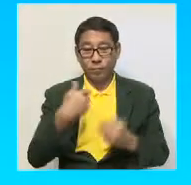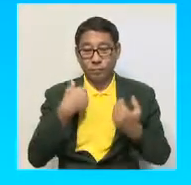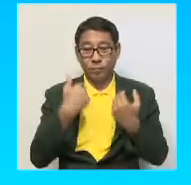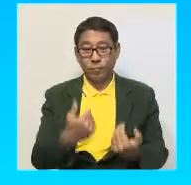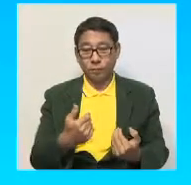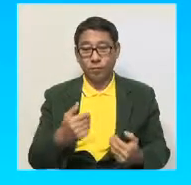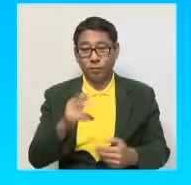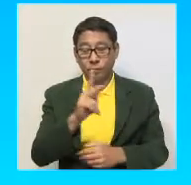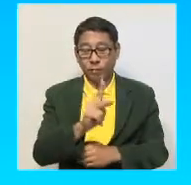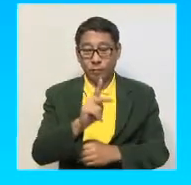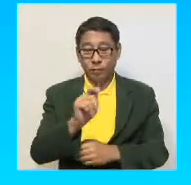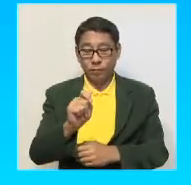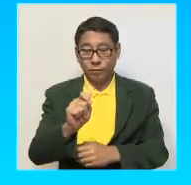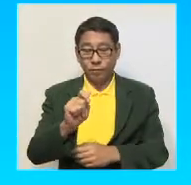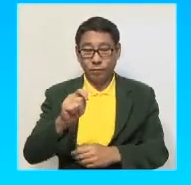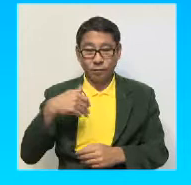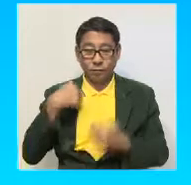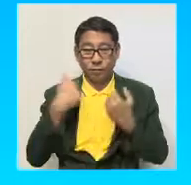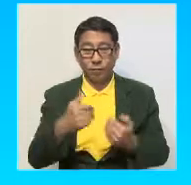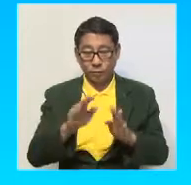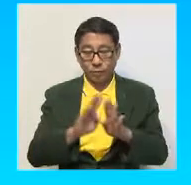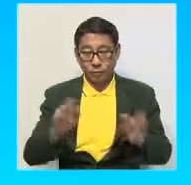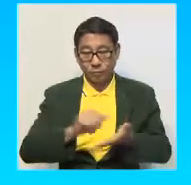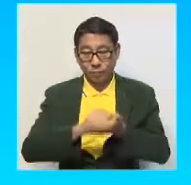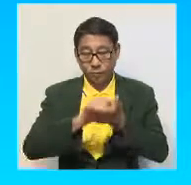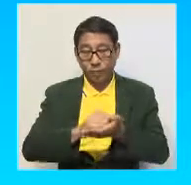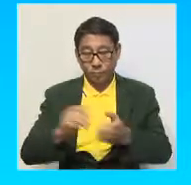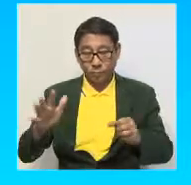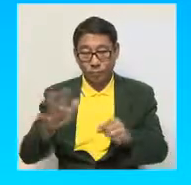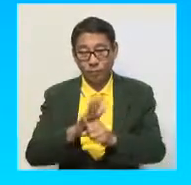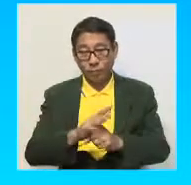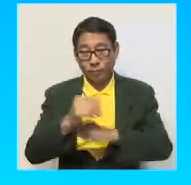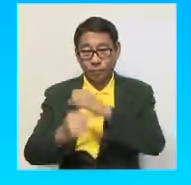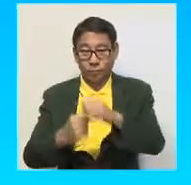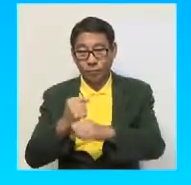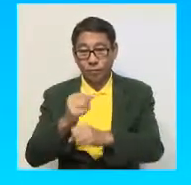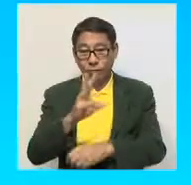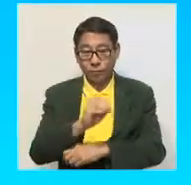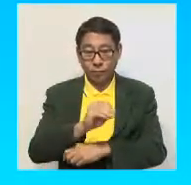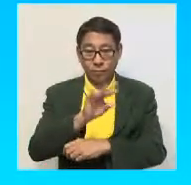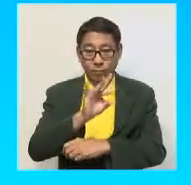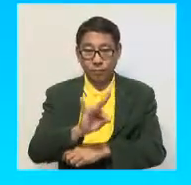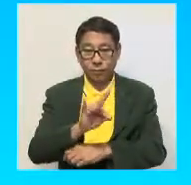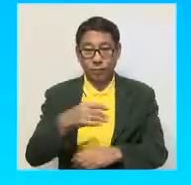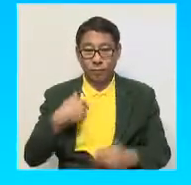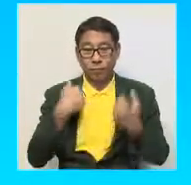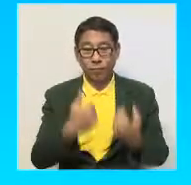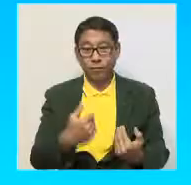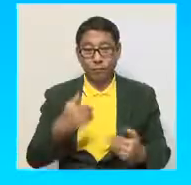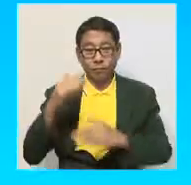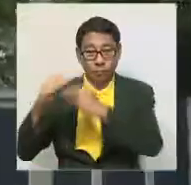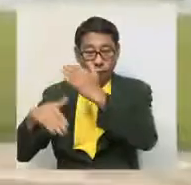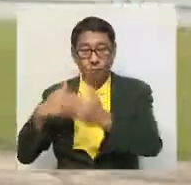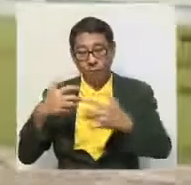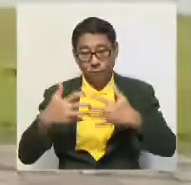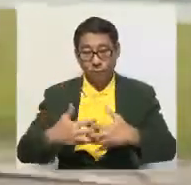ดยทางกนอก็จะมีการเร่งเปิดบริการอย่างเต็มรูปแบบในปี2568นอกจากนี้จะพัฒ